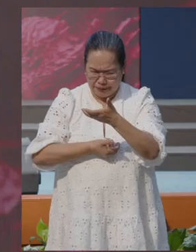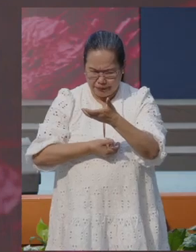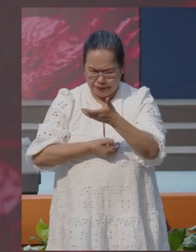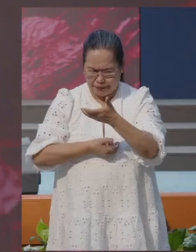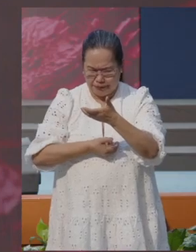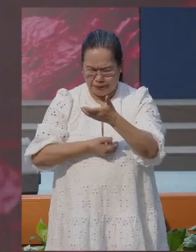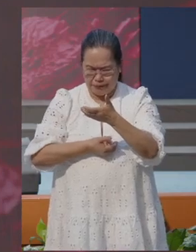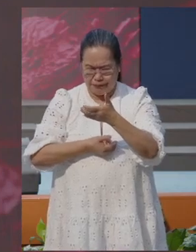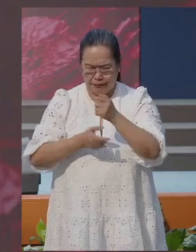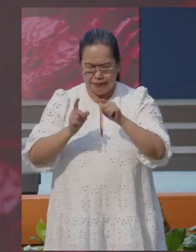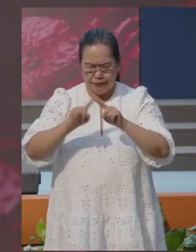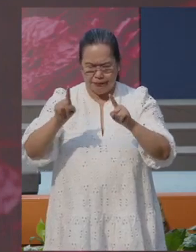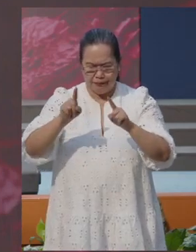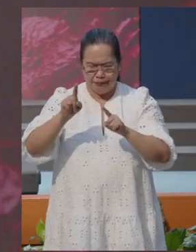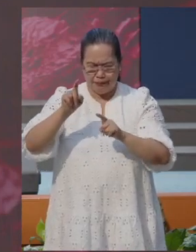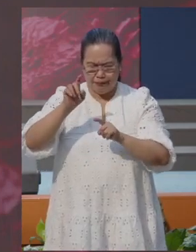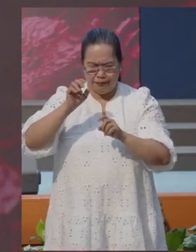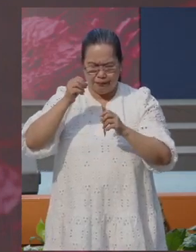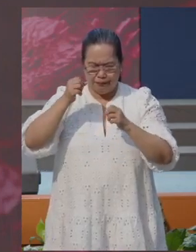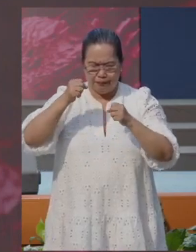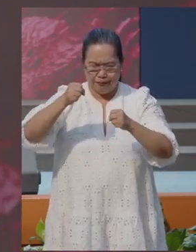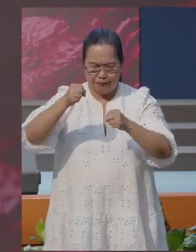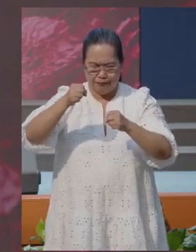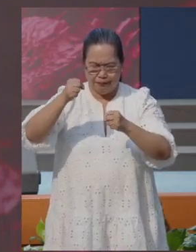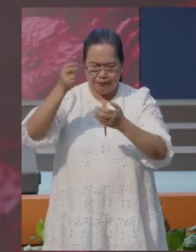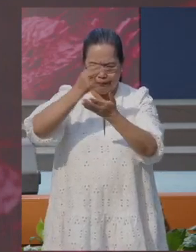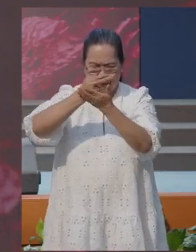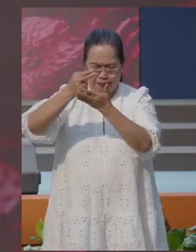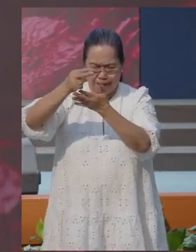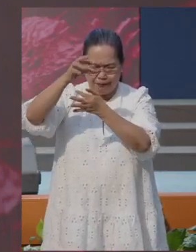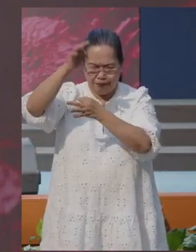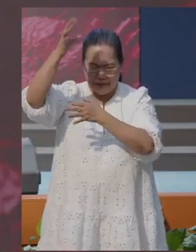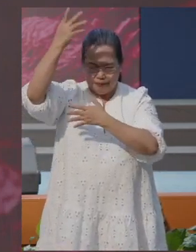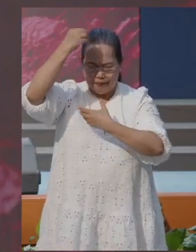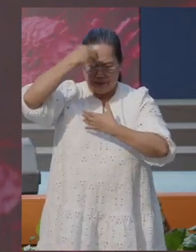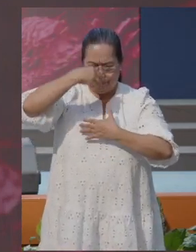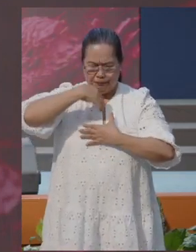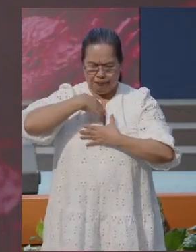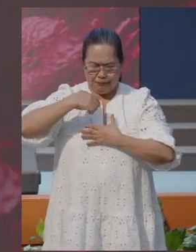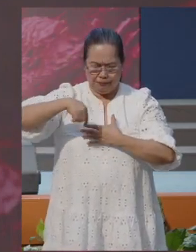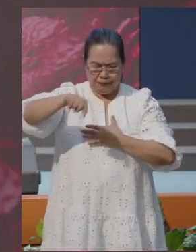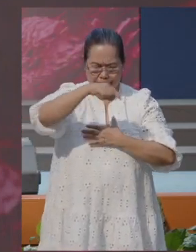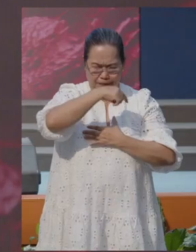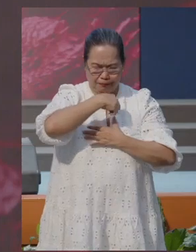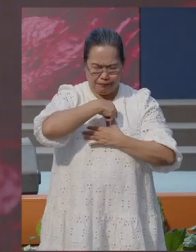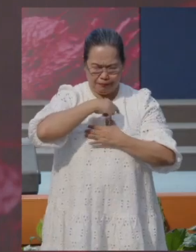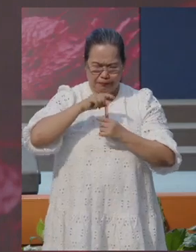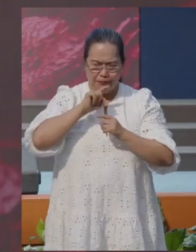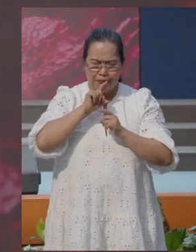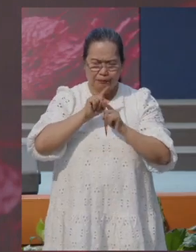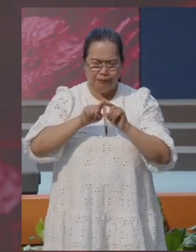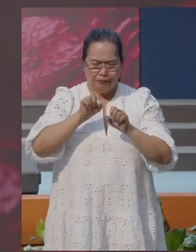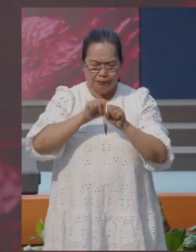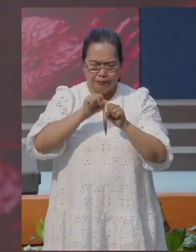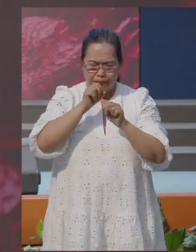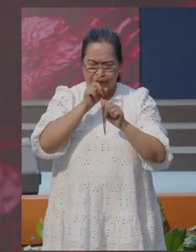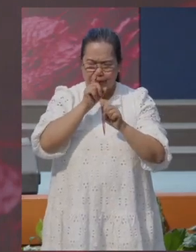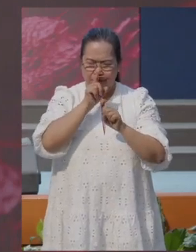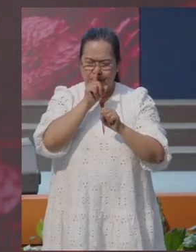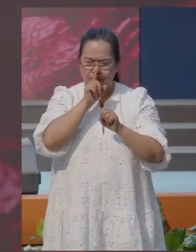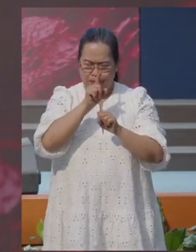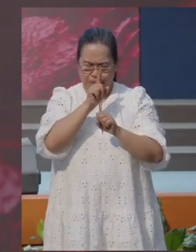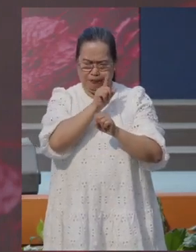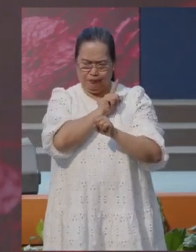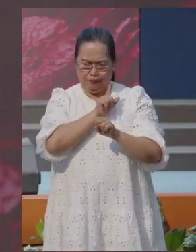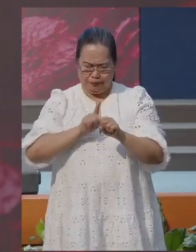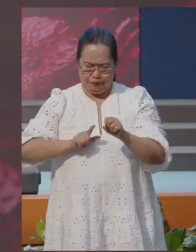liban lang sa lakas ng Espiritu Santo na nananahan sa amin. Kaya Panginoon, ang aming dalangin ngayong hapong